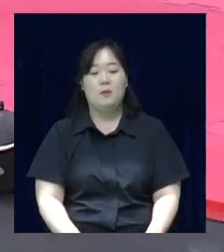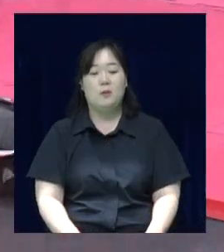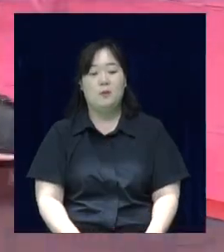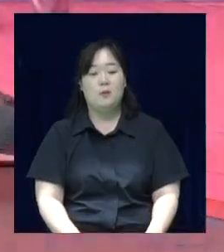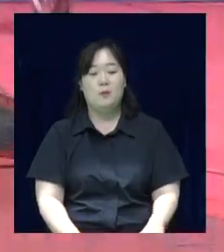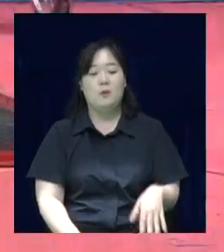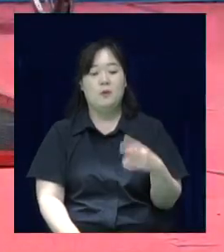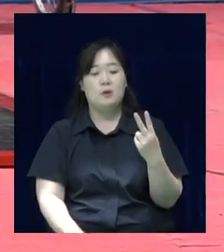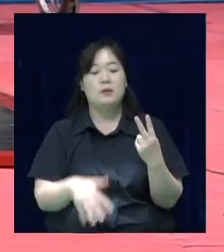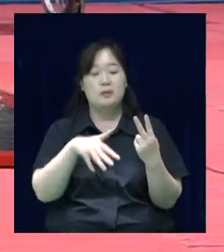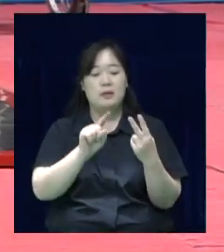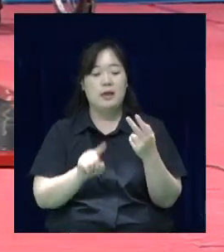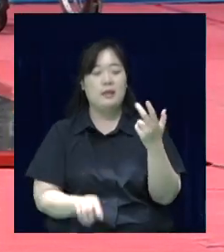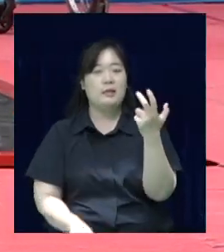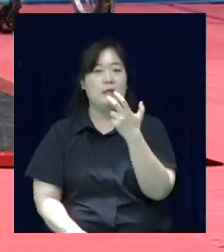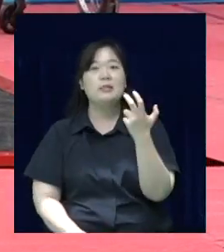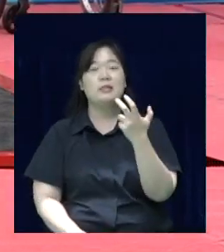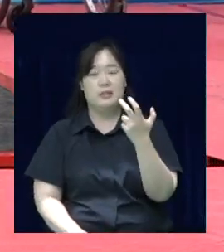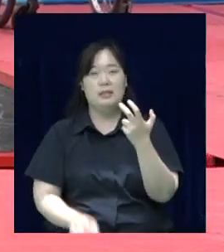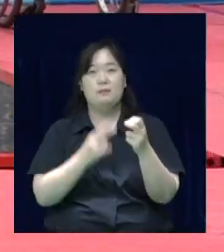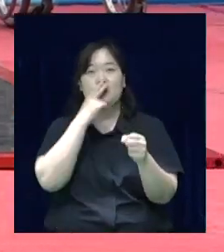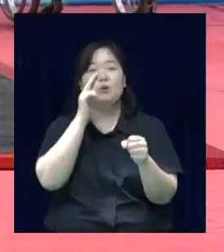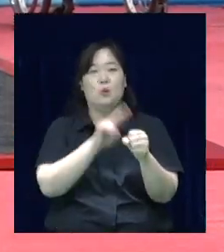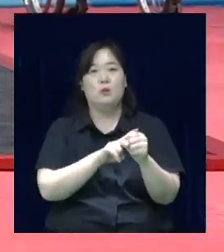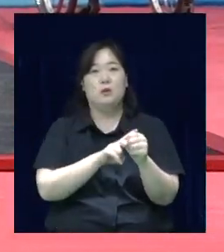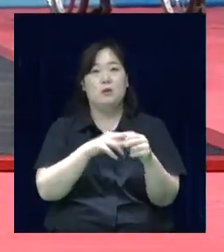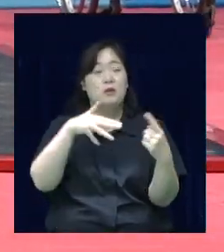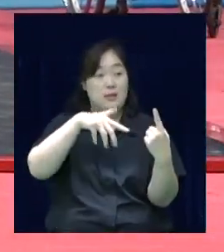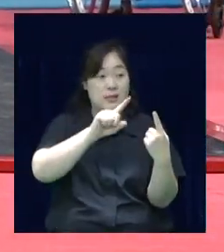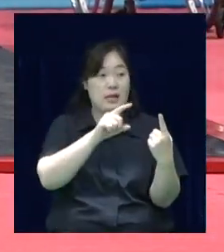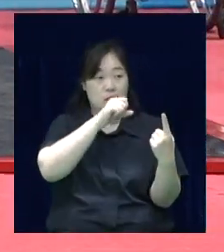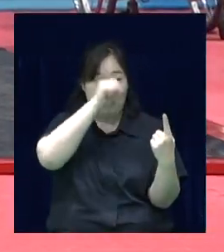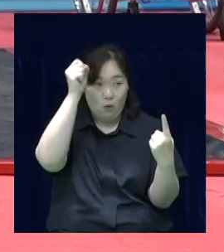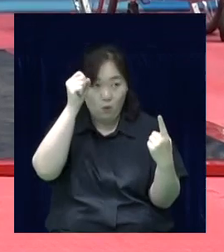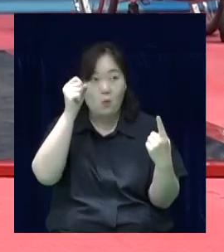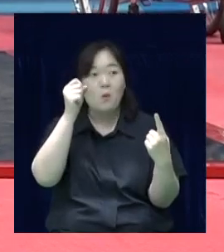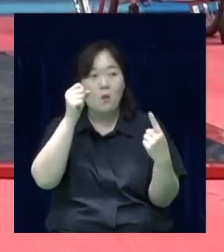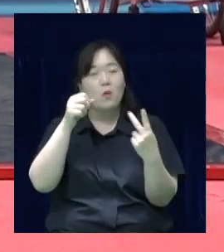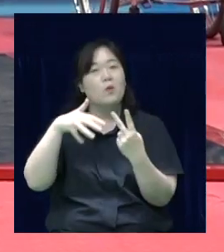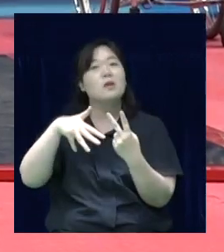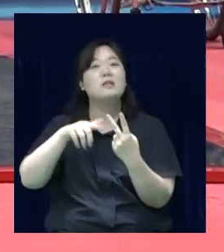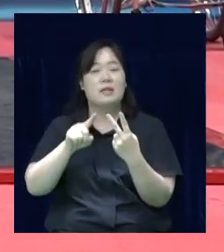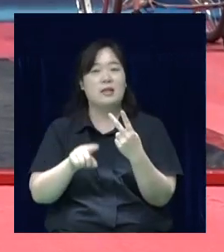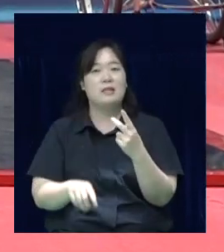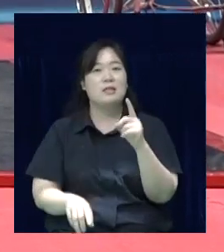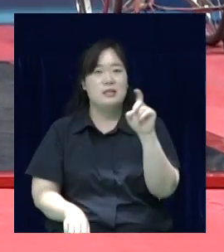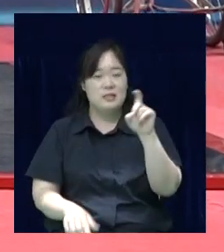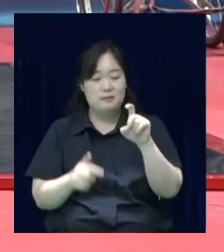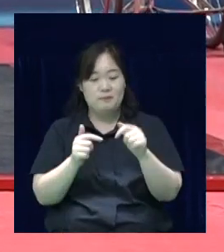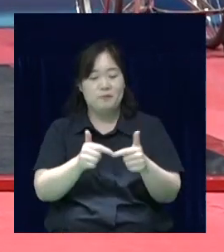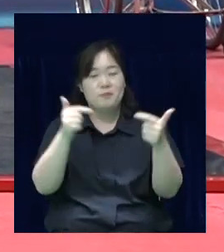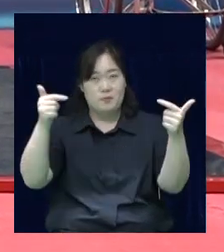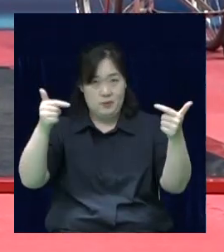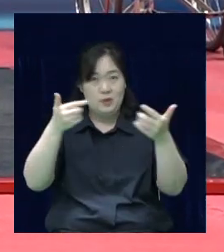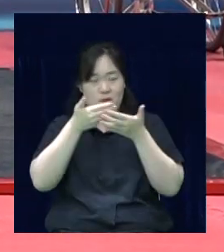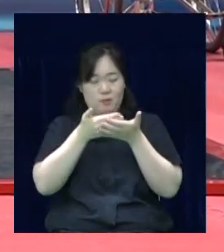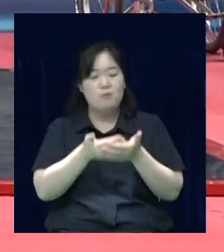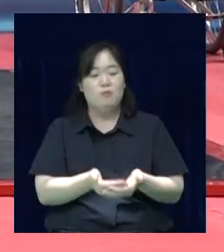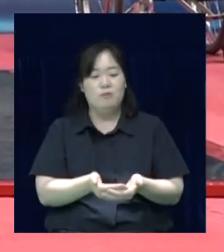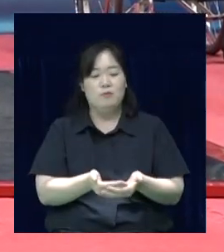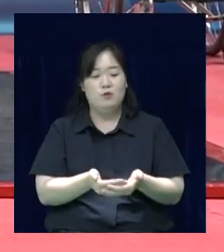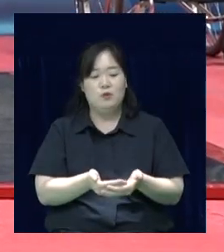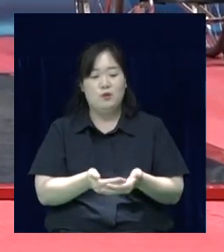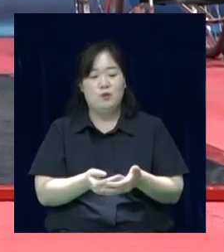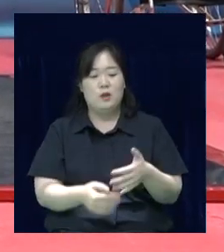1차 시도를 성공을 했던 박영서 선수. 2차 시도 현재 10kg 중량을 늘린 상태에서 그렇습니다. 이제 도전을 하게